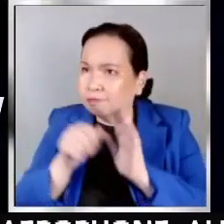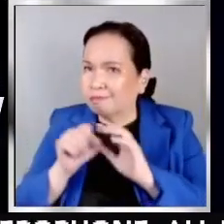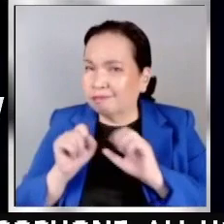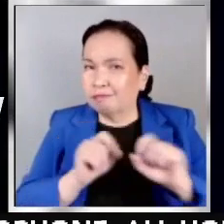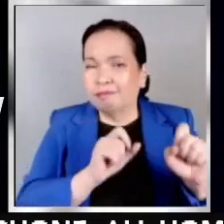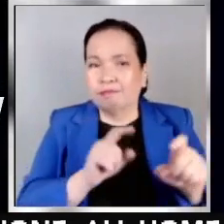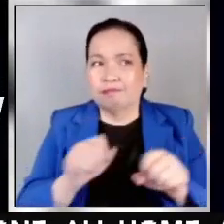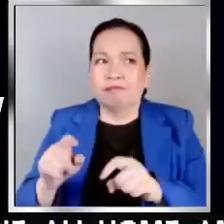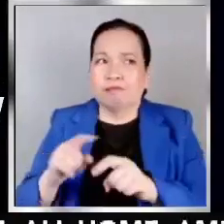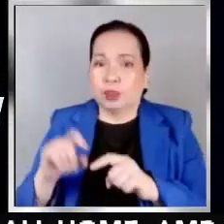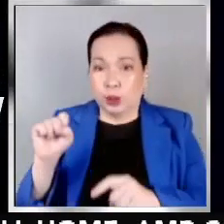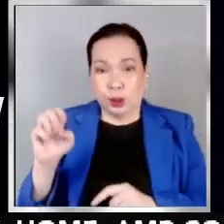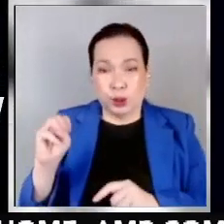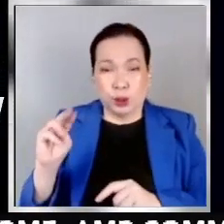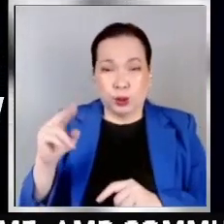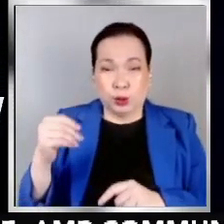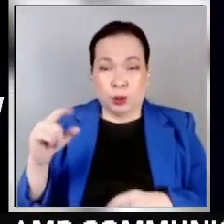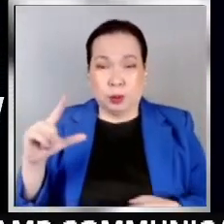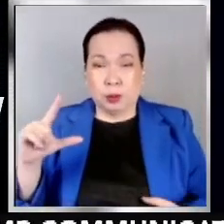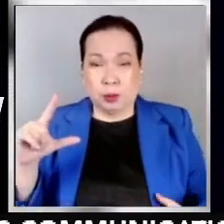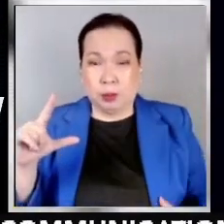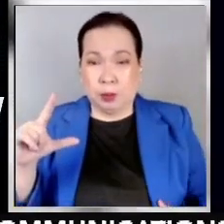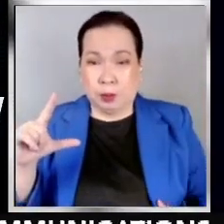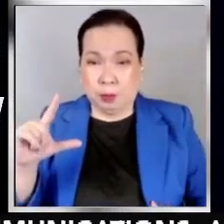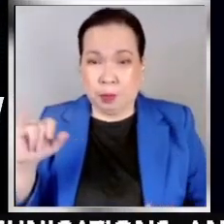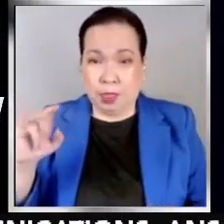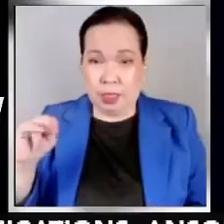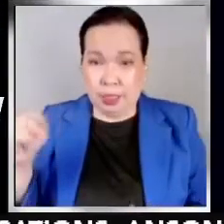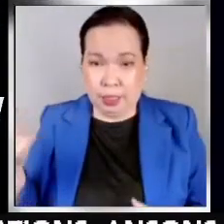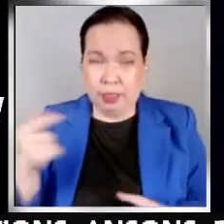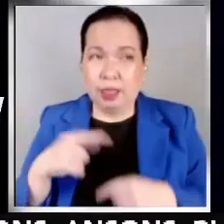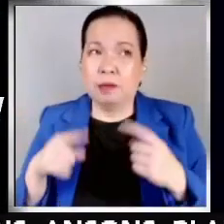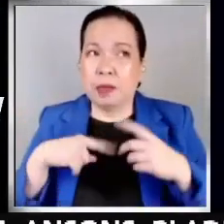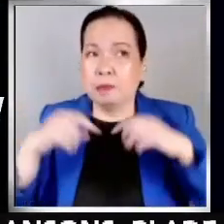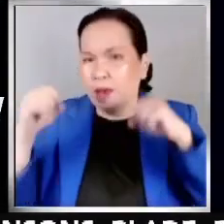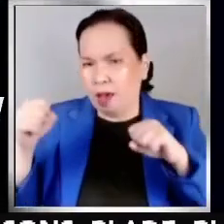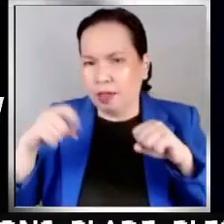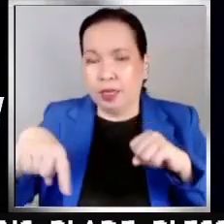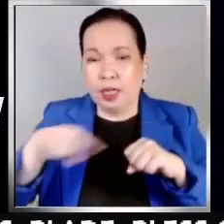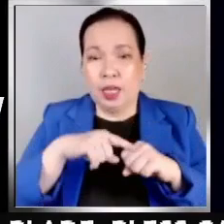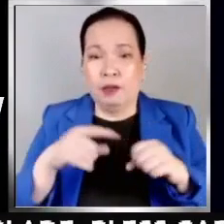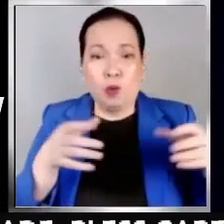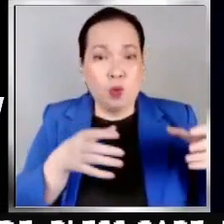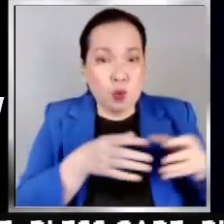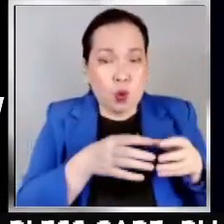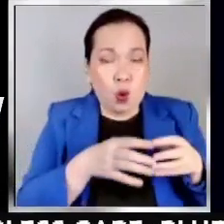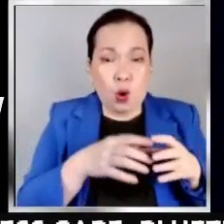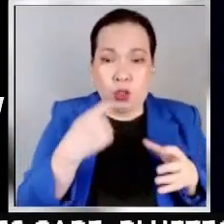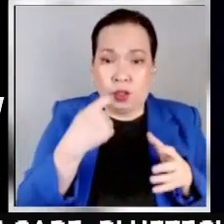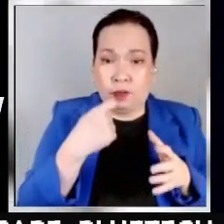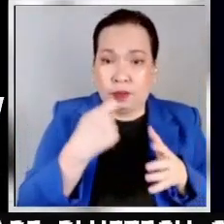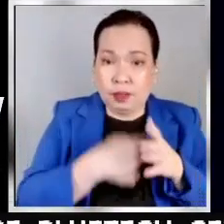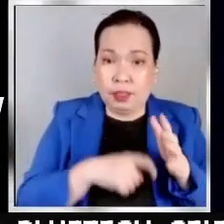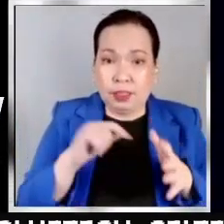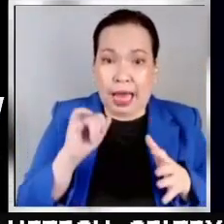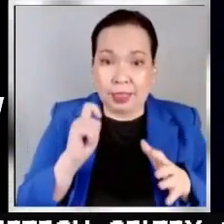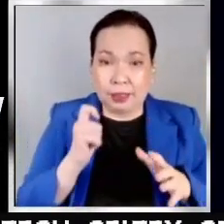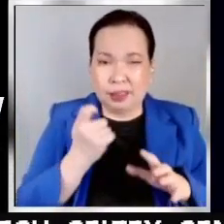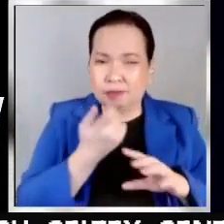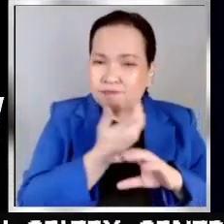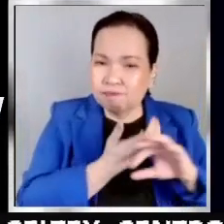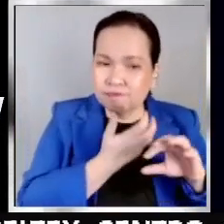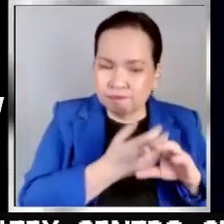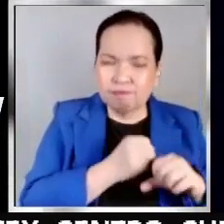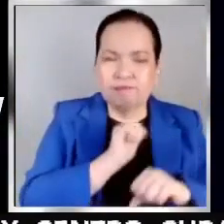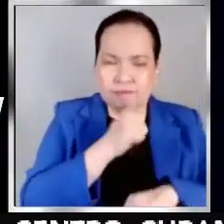Court of Tax Appeals, a division should be designated or a division should be created